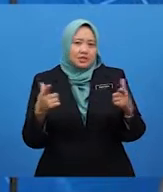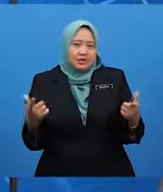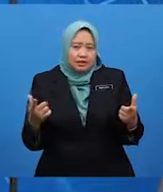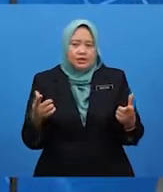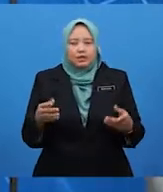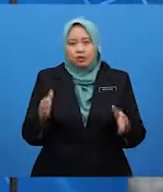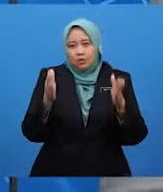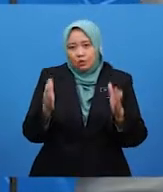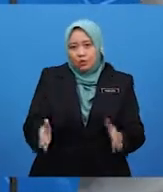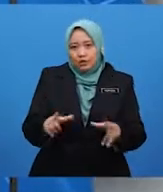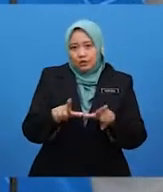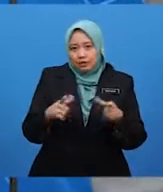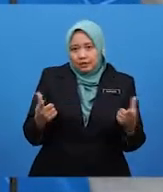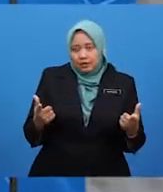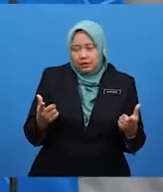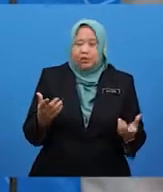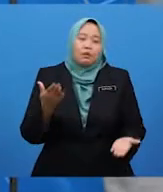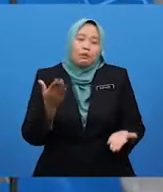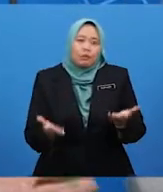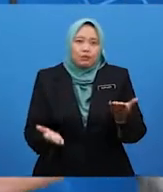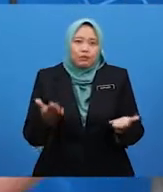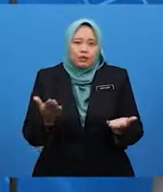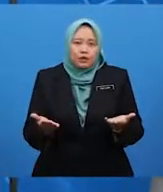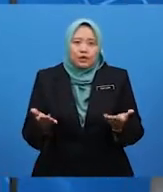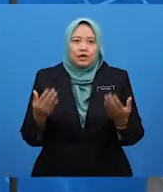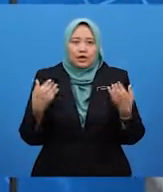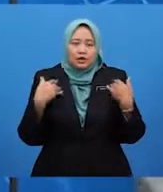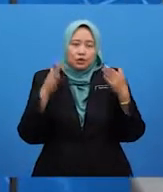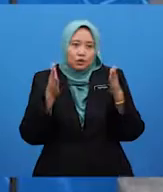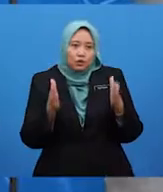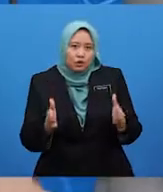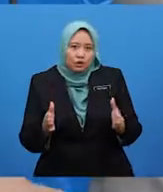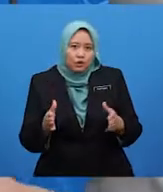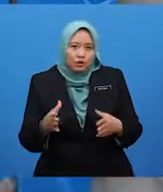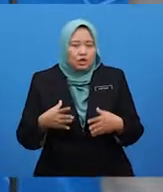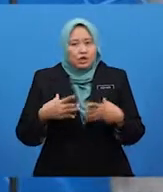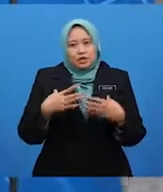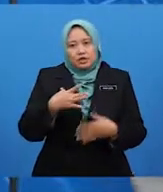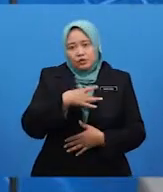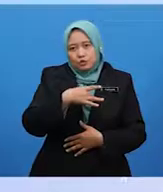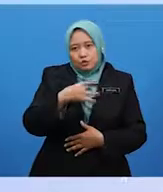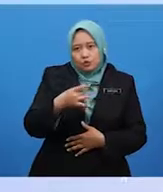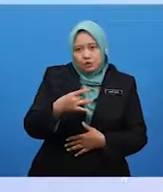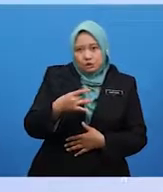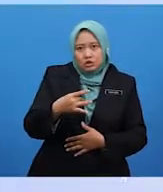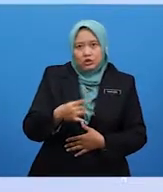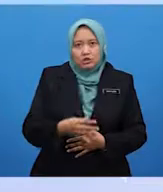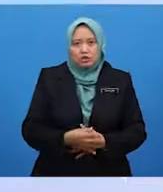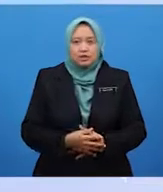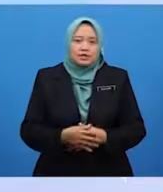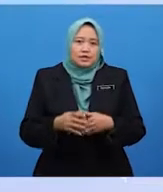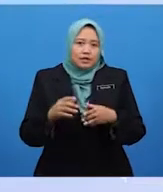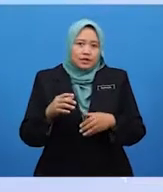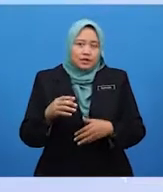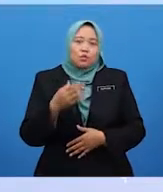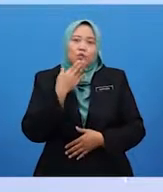suka warna terang. Betul, betul. Cikgu suka mungkin material satin, saya suka kain renda-renda. Yeah. Sebabnya, Immanuel Kant ada